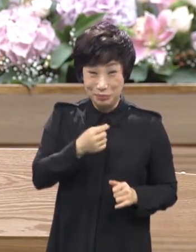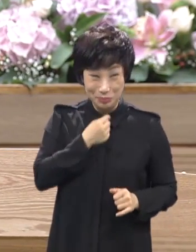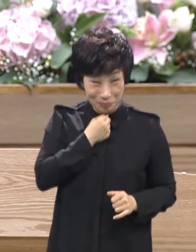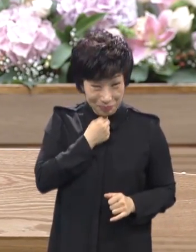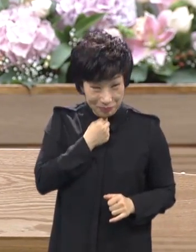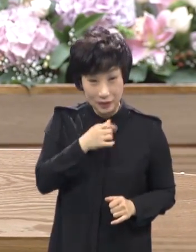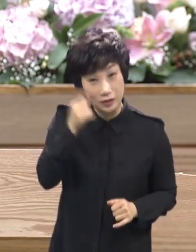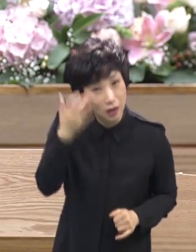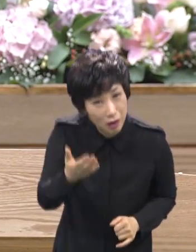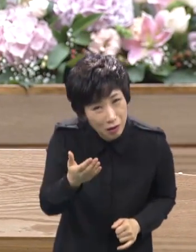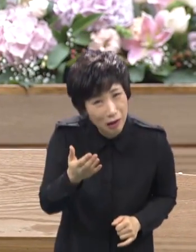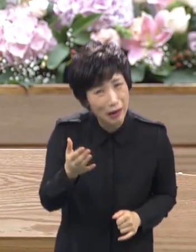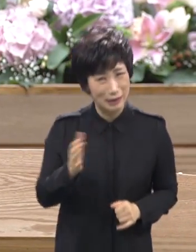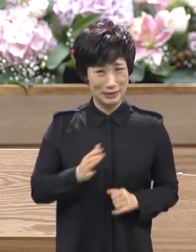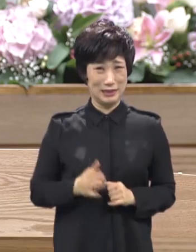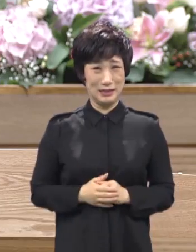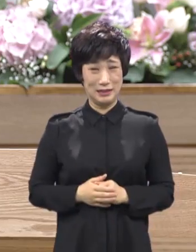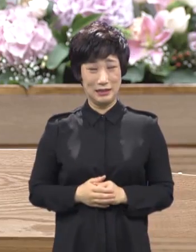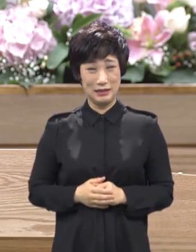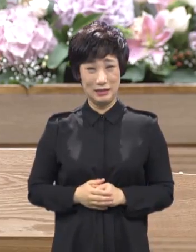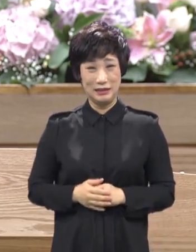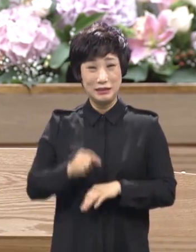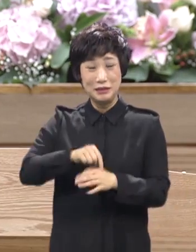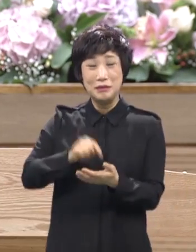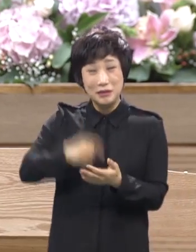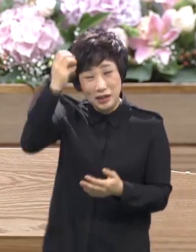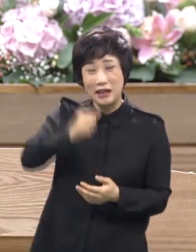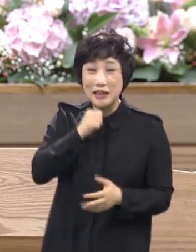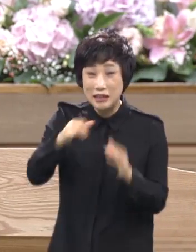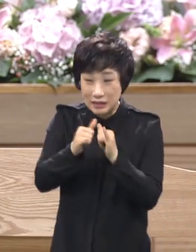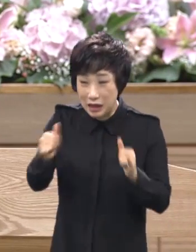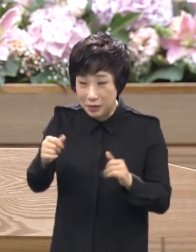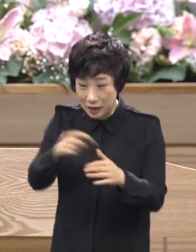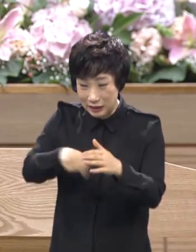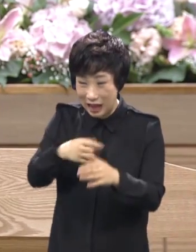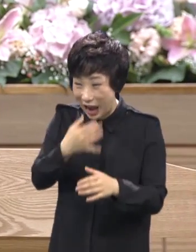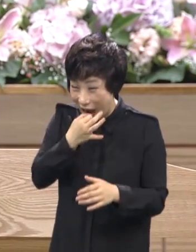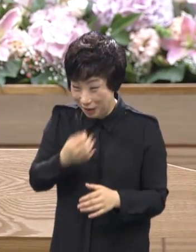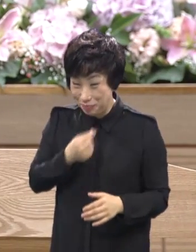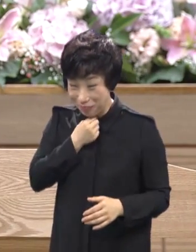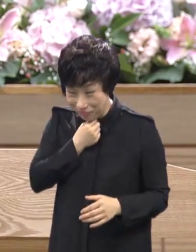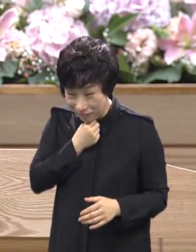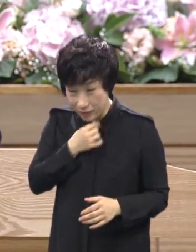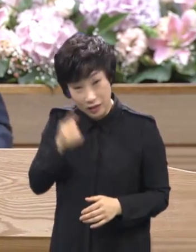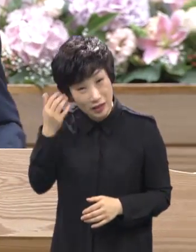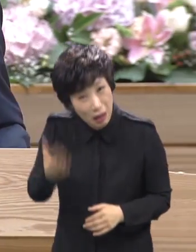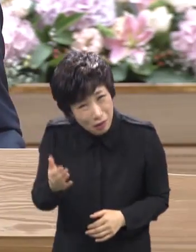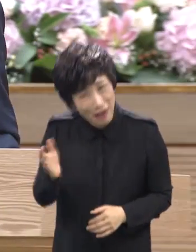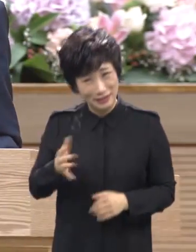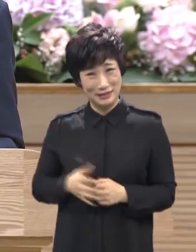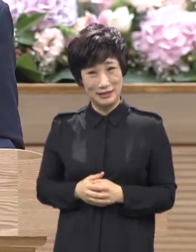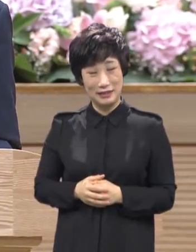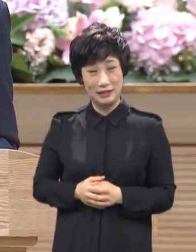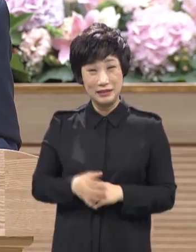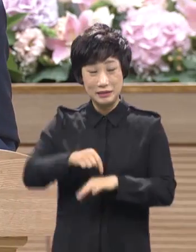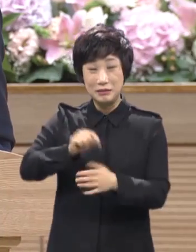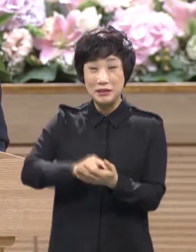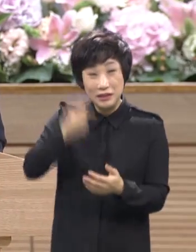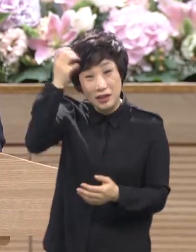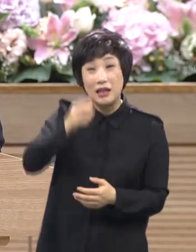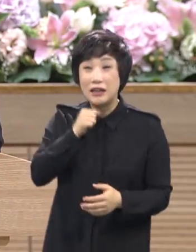있겠소? 심령이 가난한 사람 속에 정욕이 있겠소? 심령이 가난한 사람